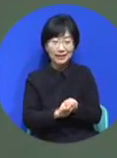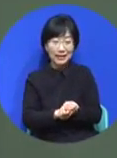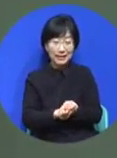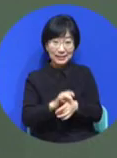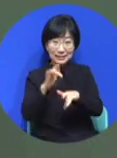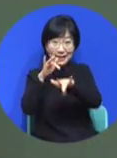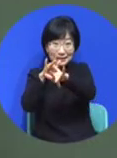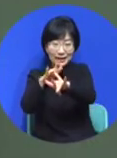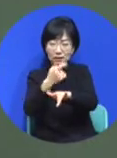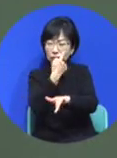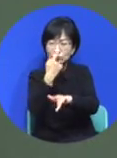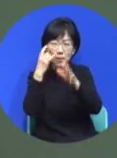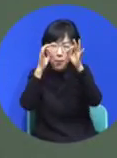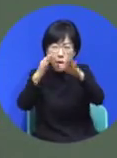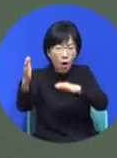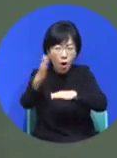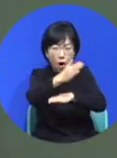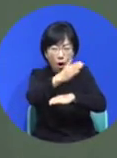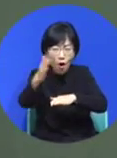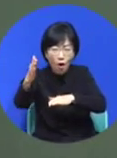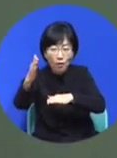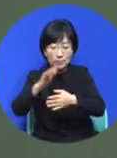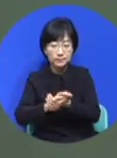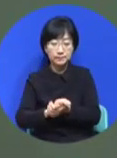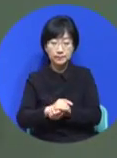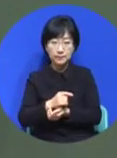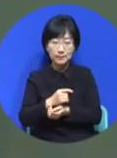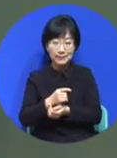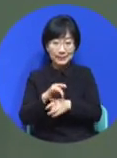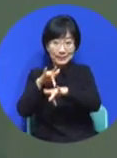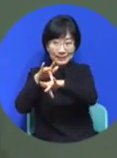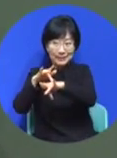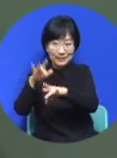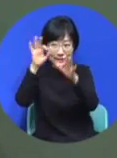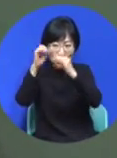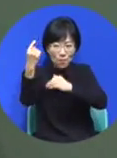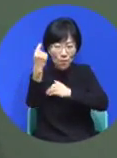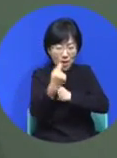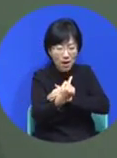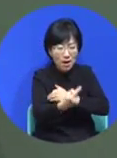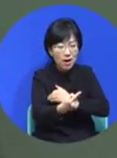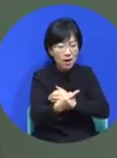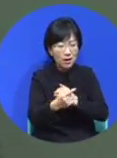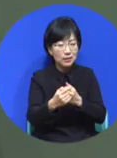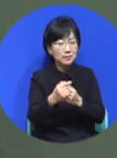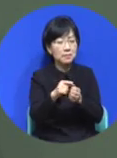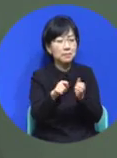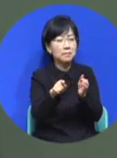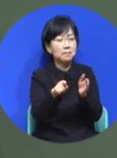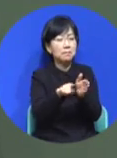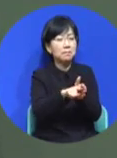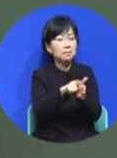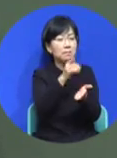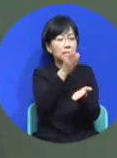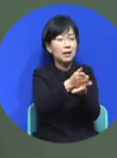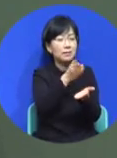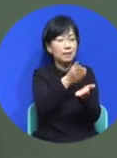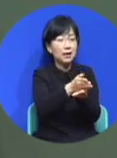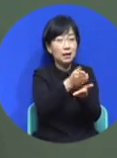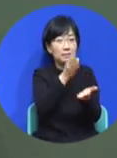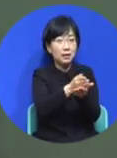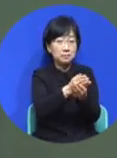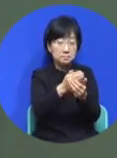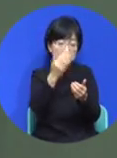때도 요 불신앙을 딱 심은 거예요. Satan that we cannot see with our eyes, he came to the man and he planted in this disbelief. 또 경제 들어보면